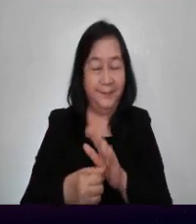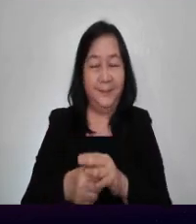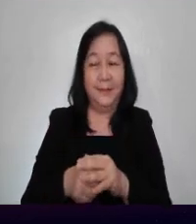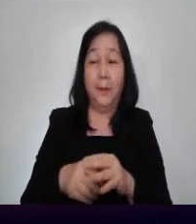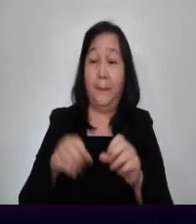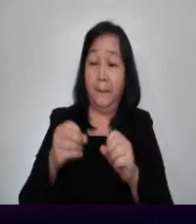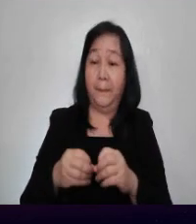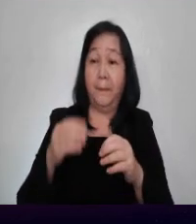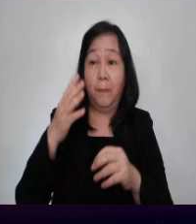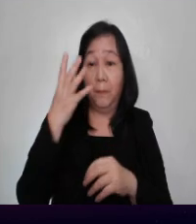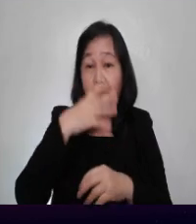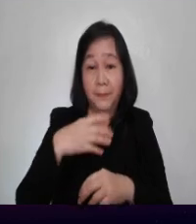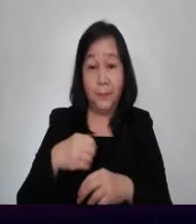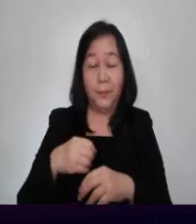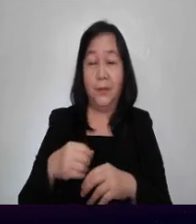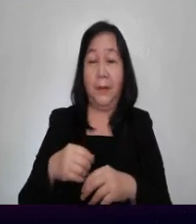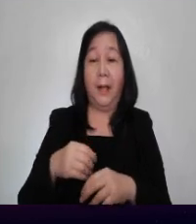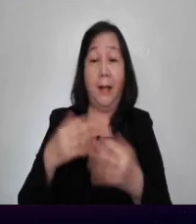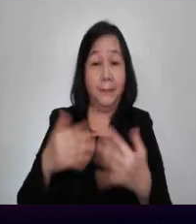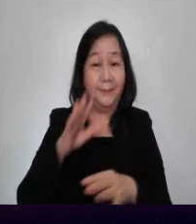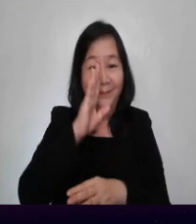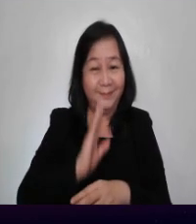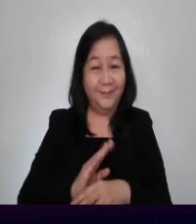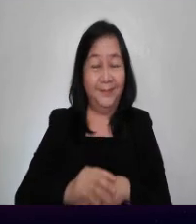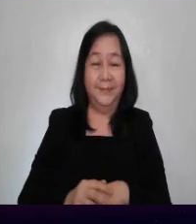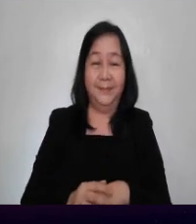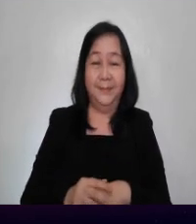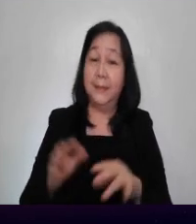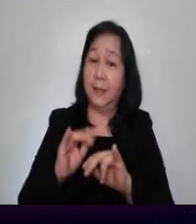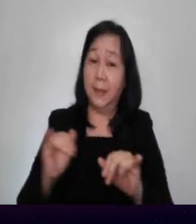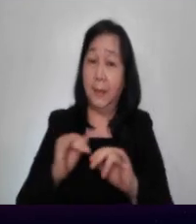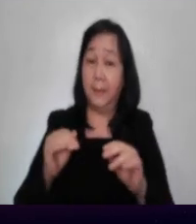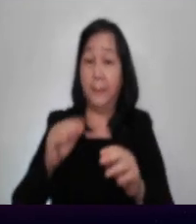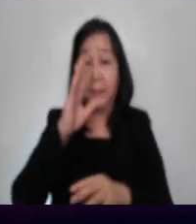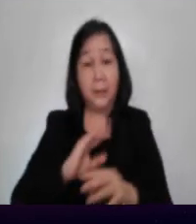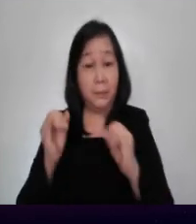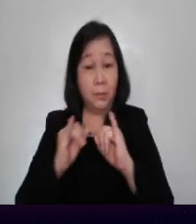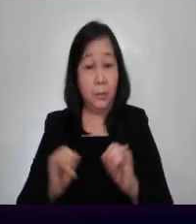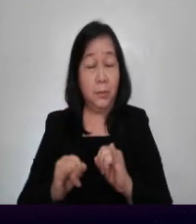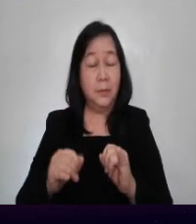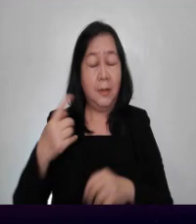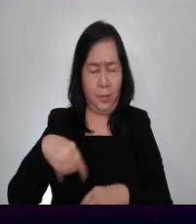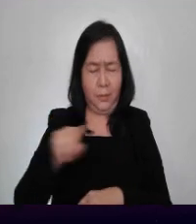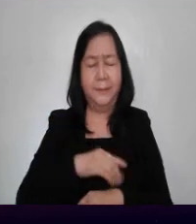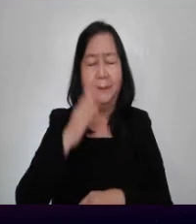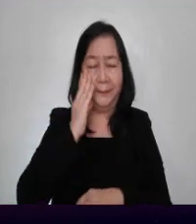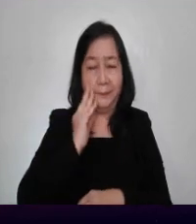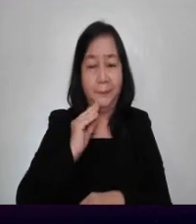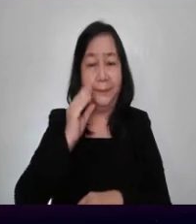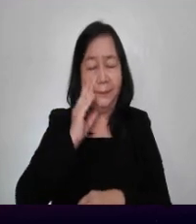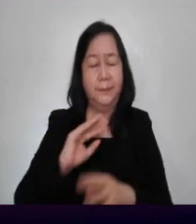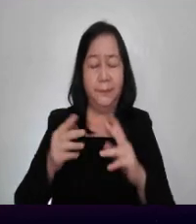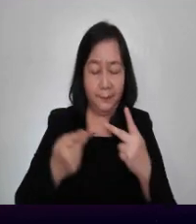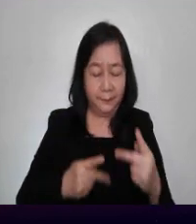maganda ang bagay matapos itong mabasag. Tulad ng basag na palayok, tayo rin po ay dumaranas